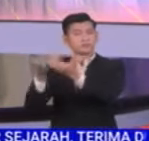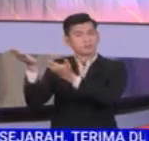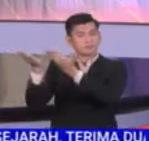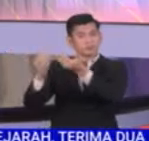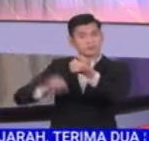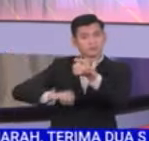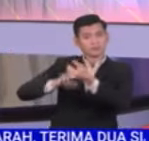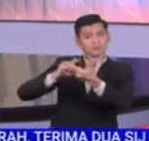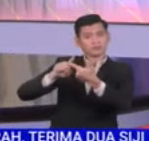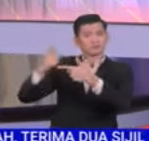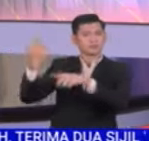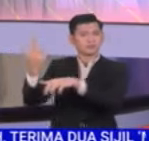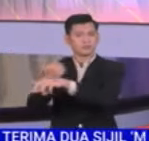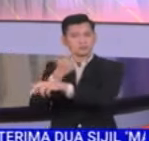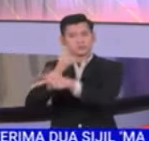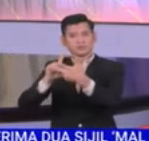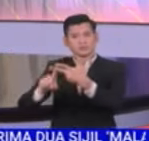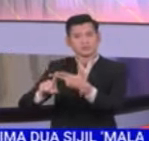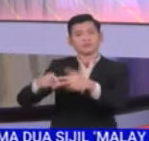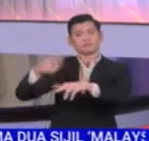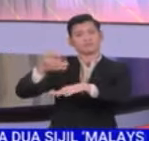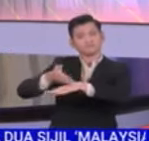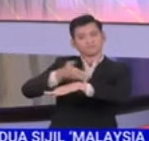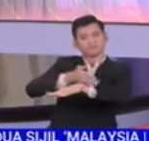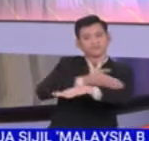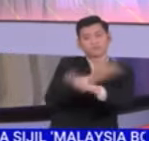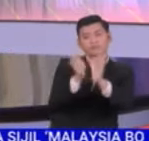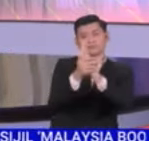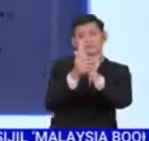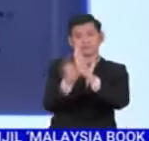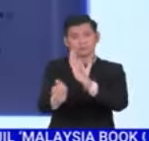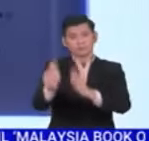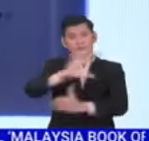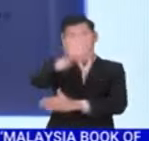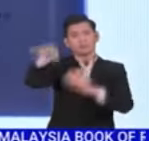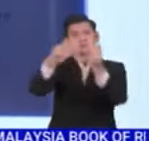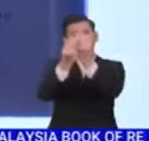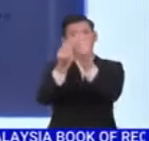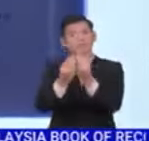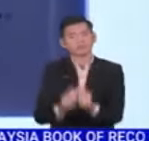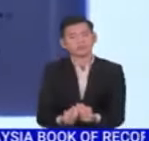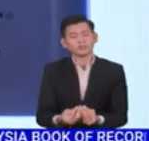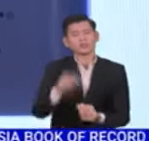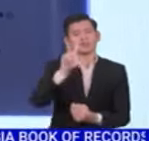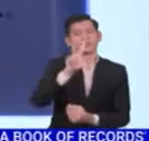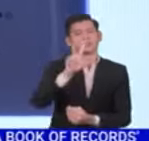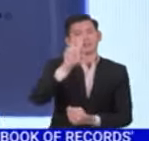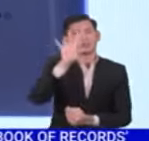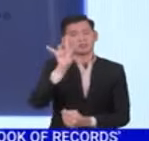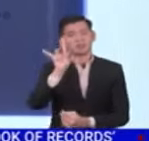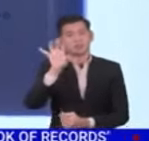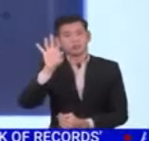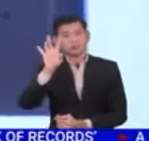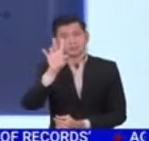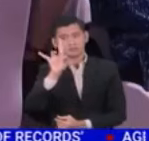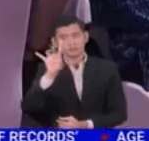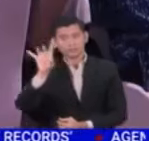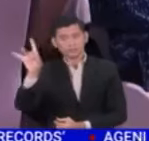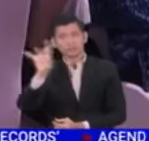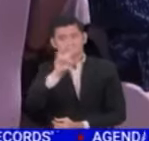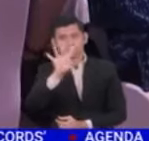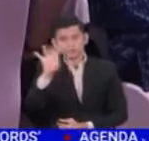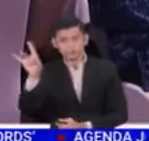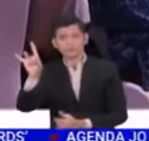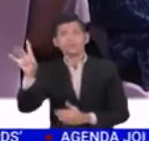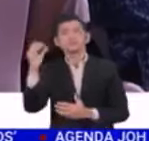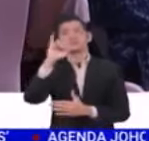pengadaan latihan dan pembangunan daripada jumlah tersebut 328 juta Ringgit dilanjutkan